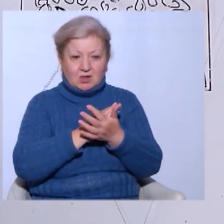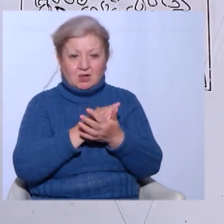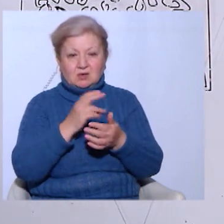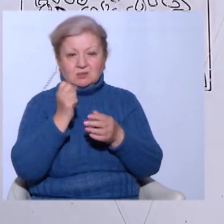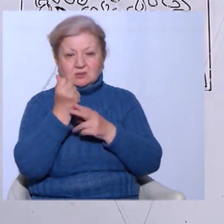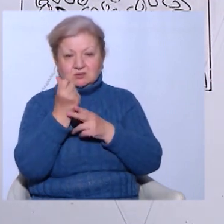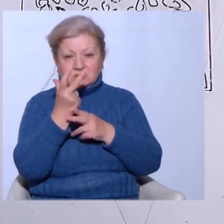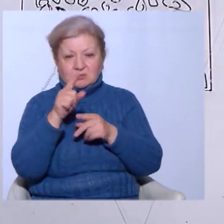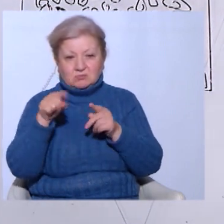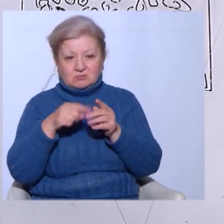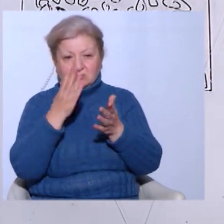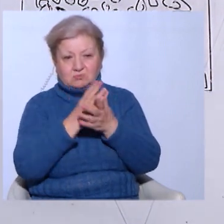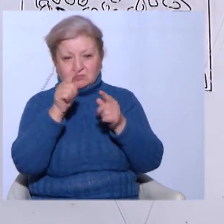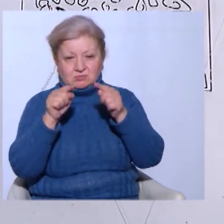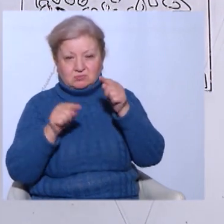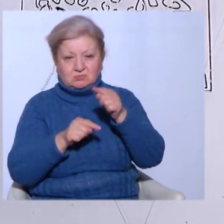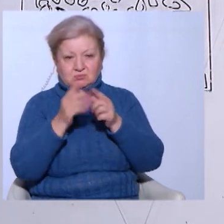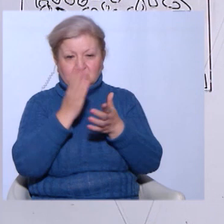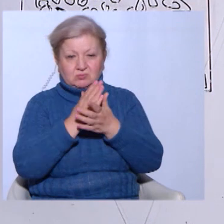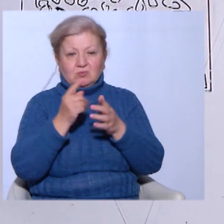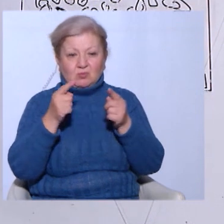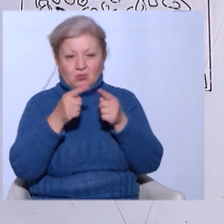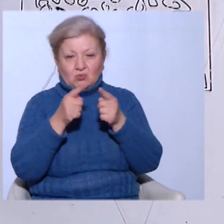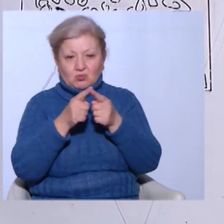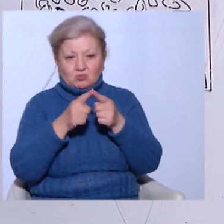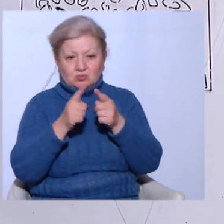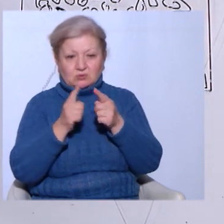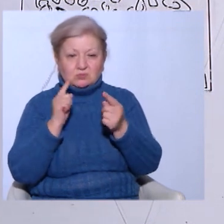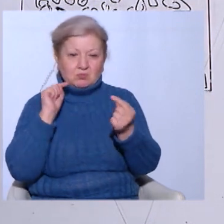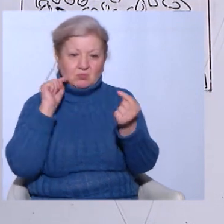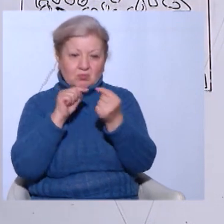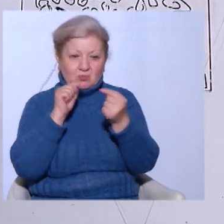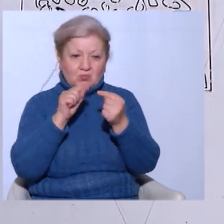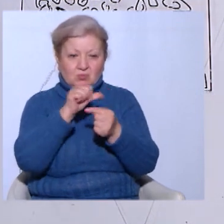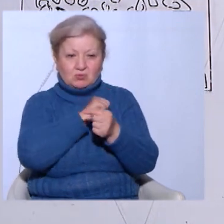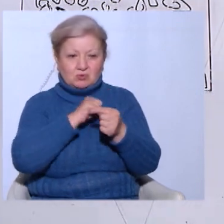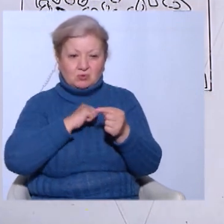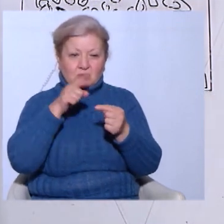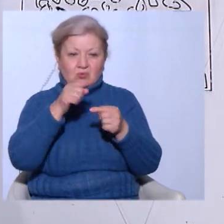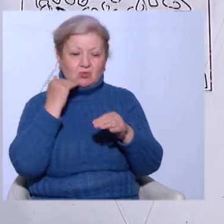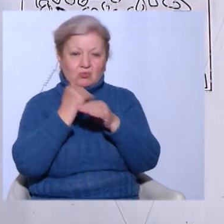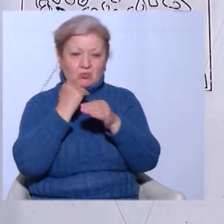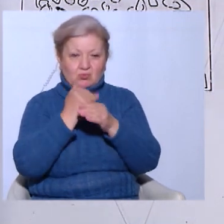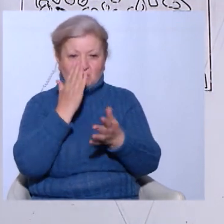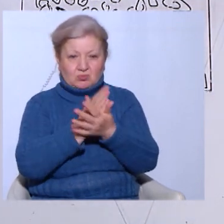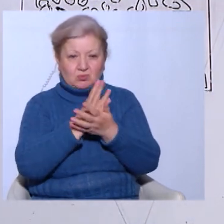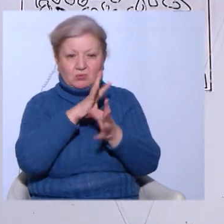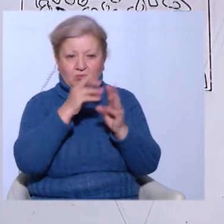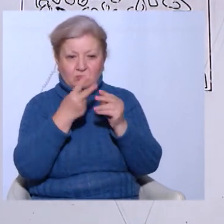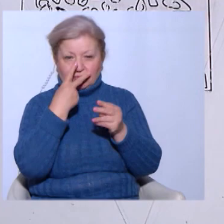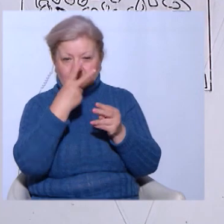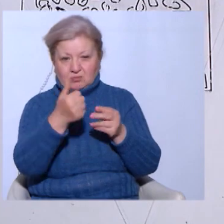რადიუსის ტოლ რკალს. ანუ კუთხის მოპირდაპირე რკალი თვითონ რადიუსის ტოლია. ეს ყველაფერი ჩვენ კარგად